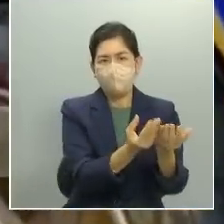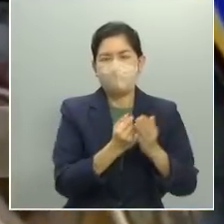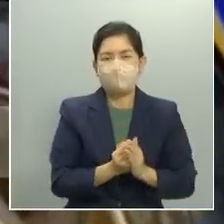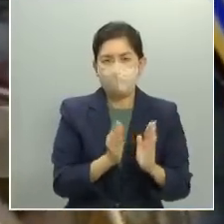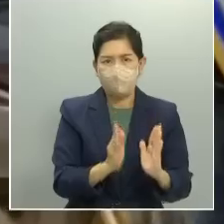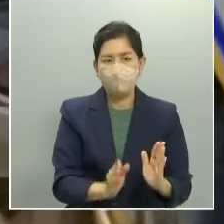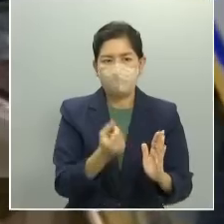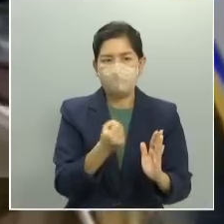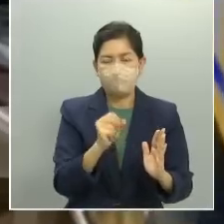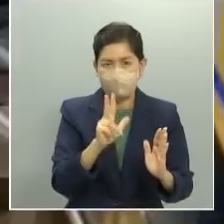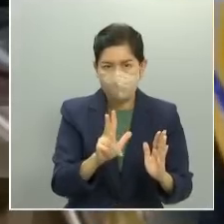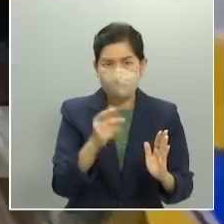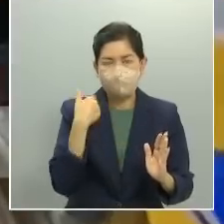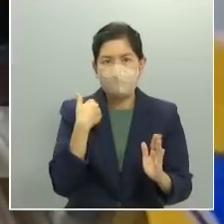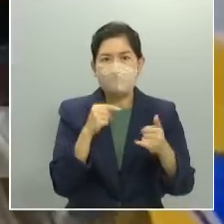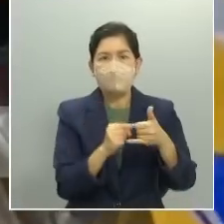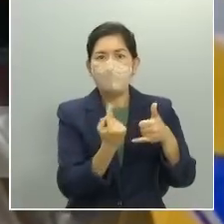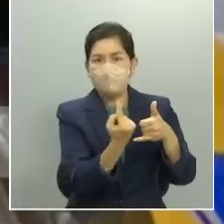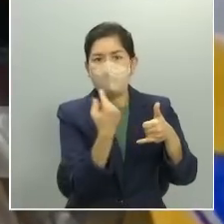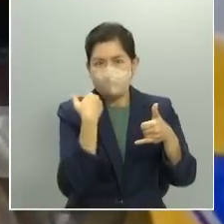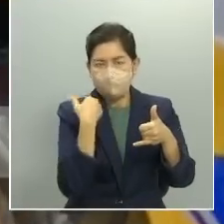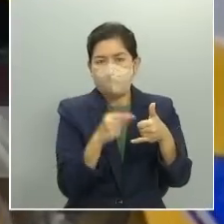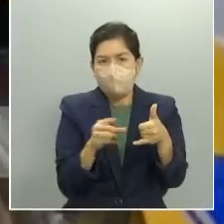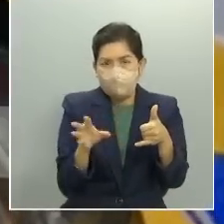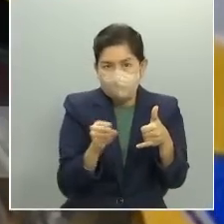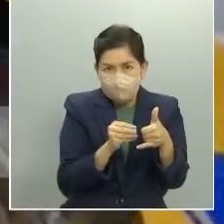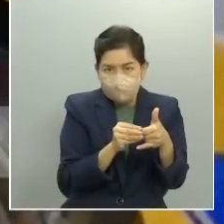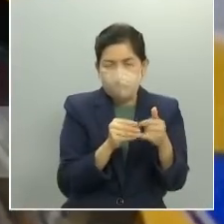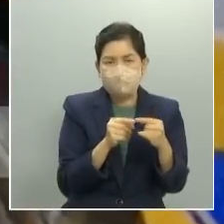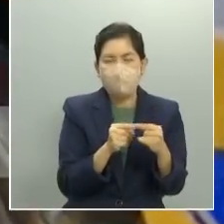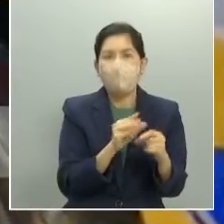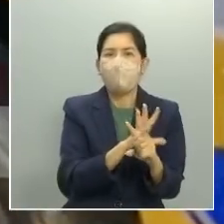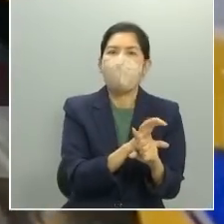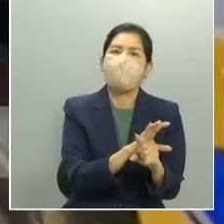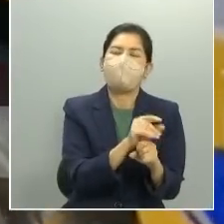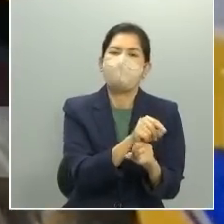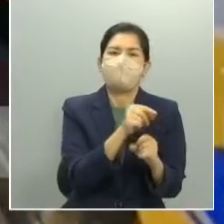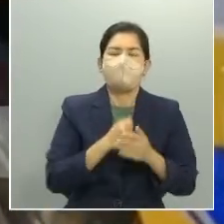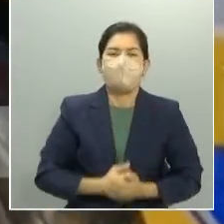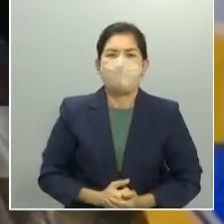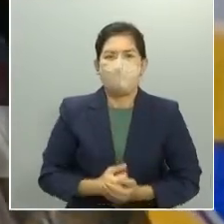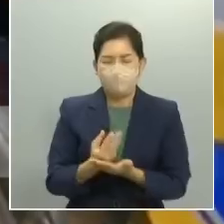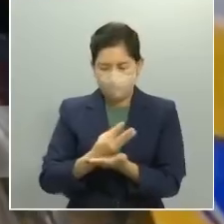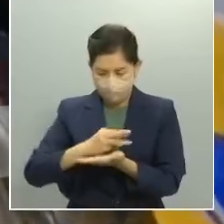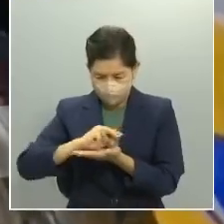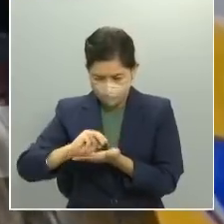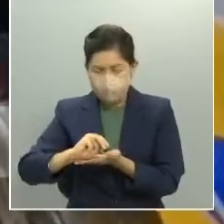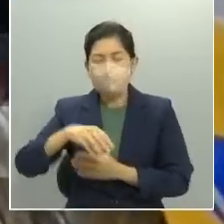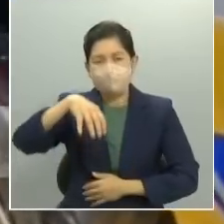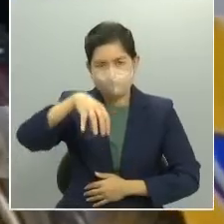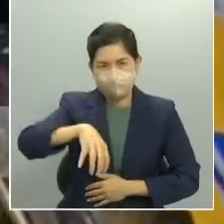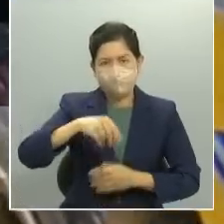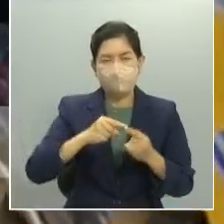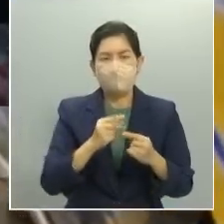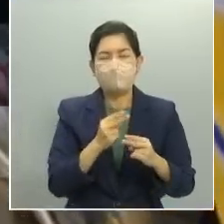างเนี่ยมีอยู่1ท่านด้วยนะครับที่ติดเชื้อโควิดโดยอาสามูลนิธิสว่างโรจนธรรมสถานสินชั